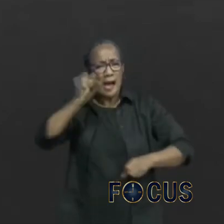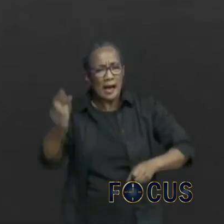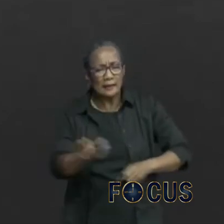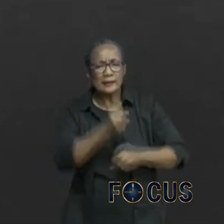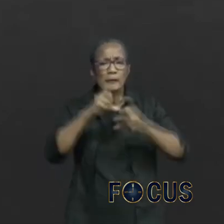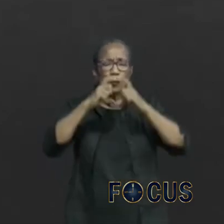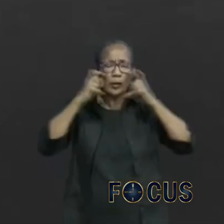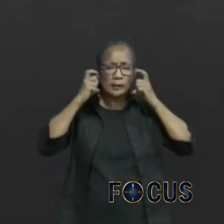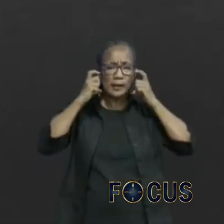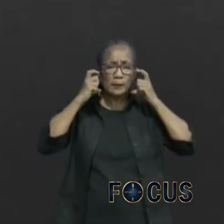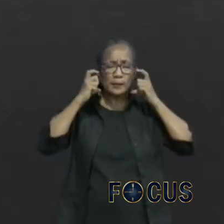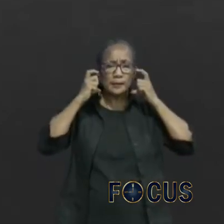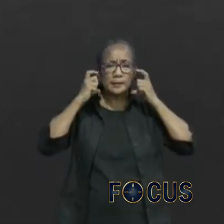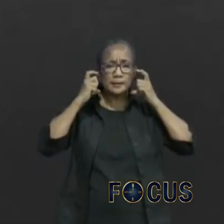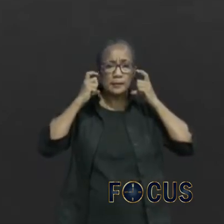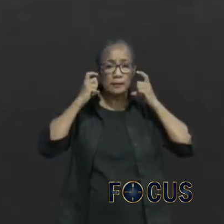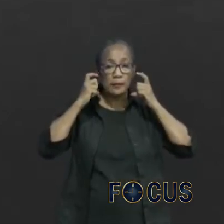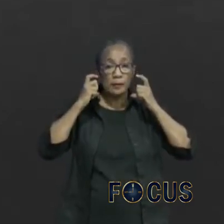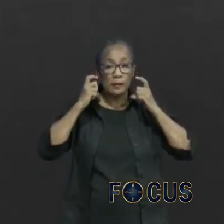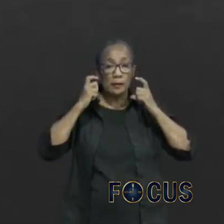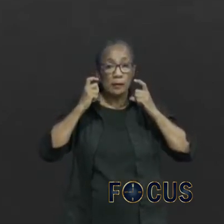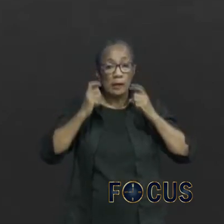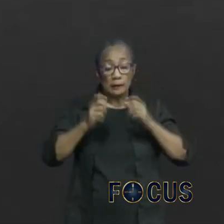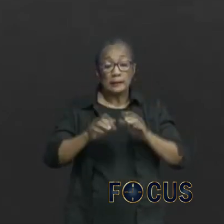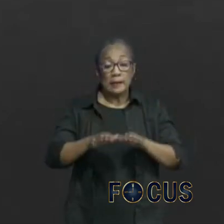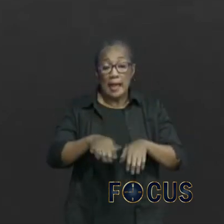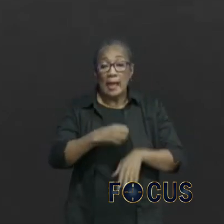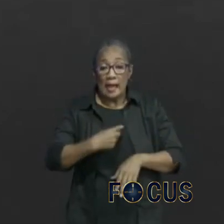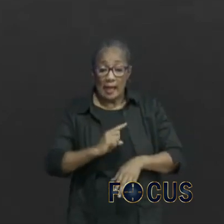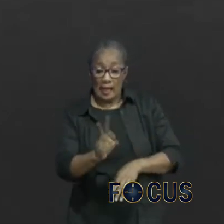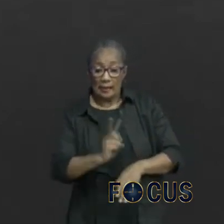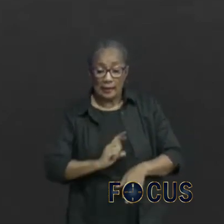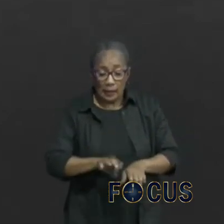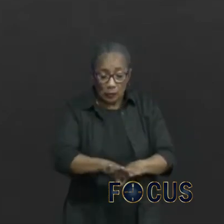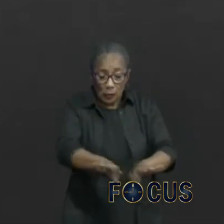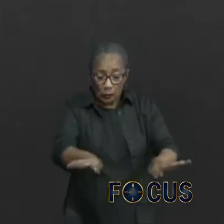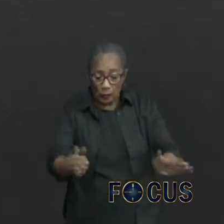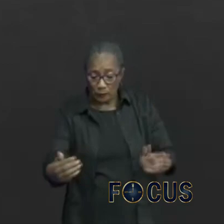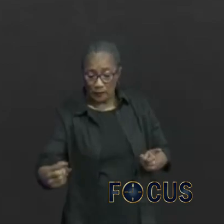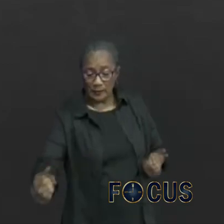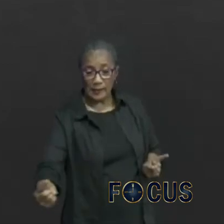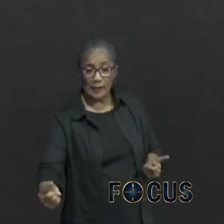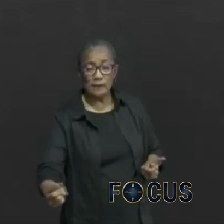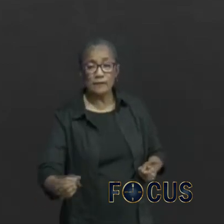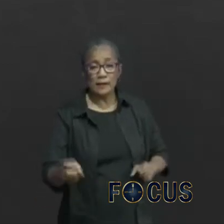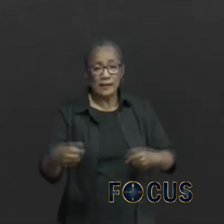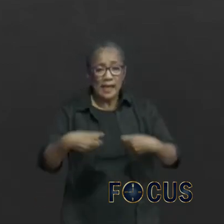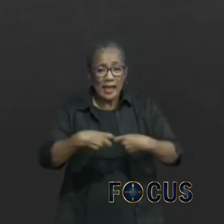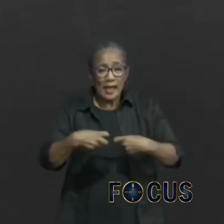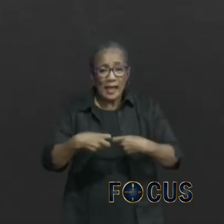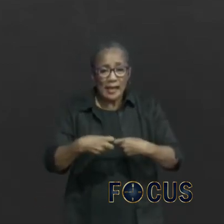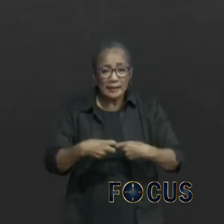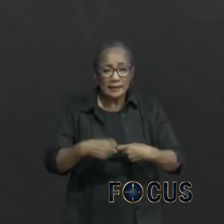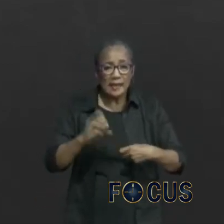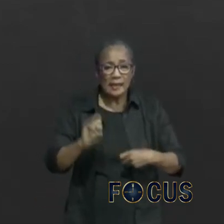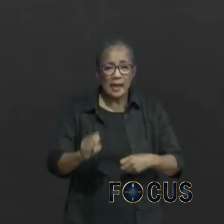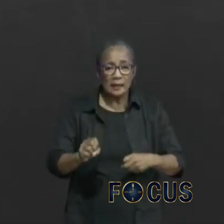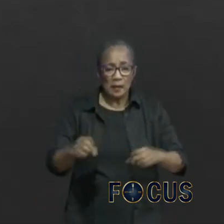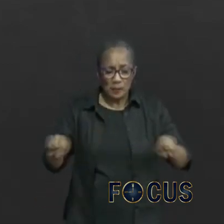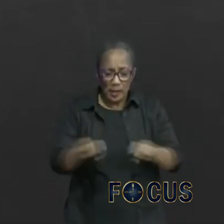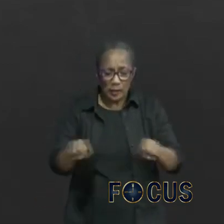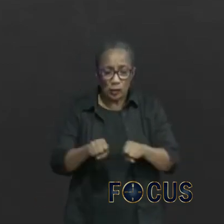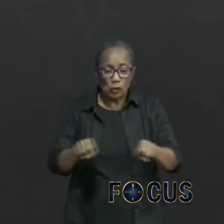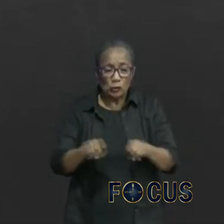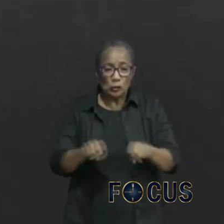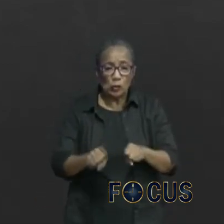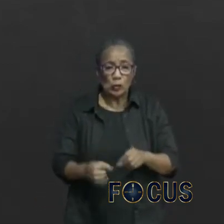en geef elkaar de ruimte. Neem extra tijd zodat u bij een drukke bushalte kunt wachten op een